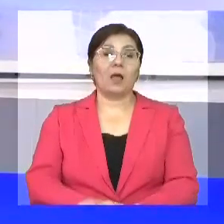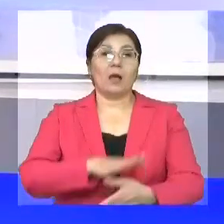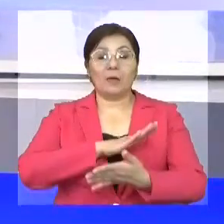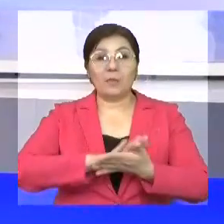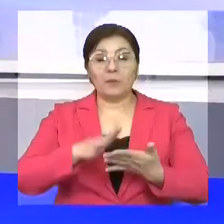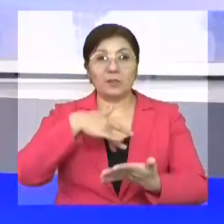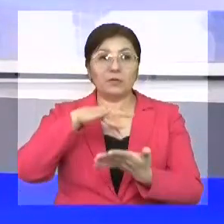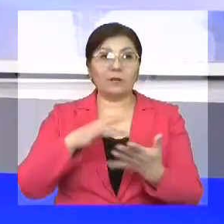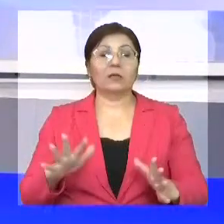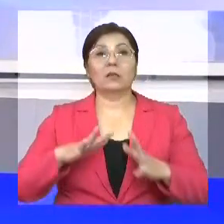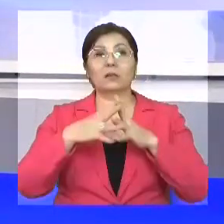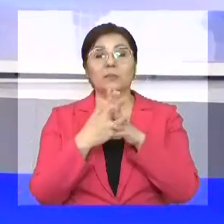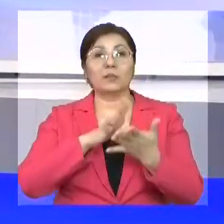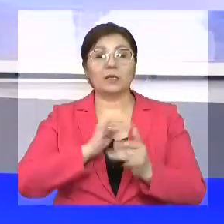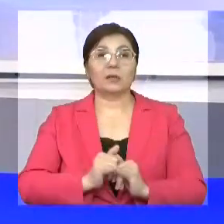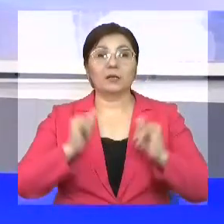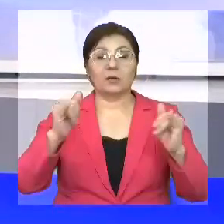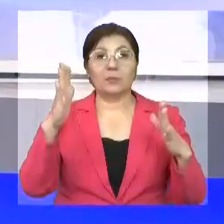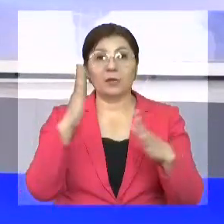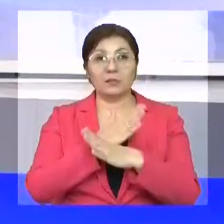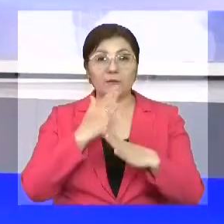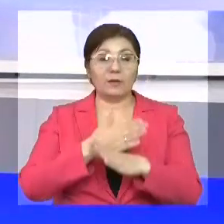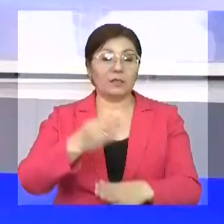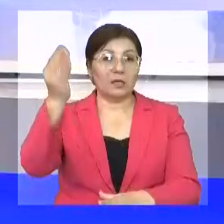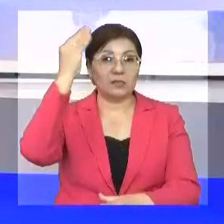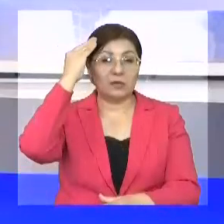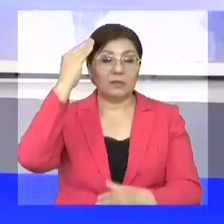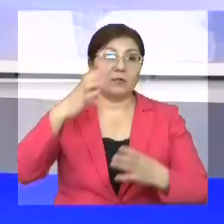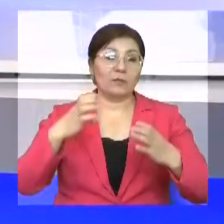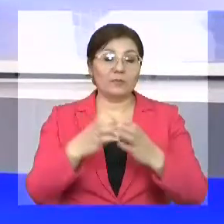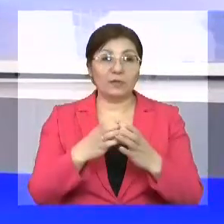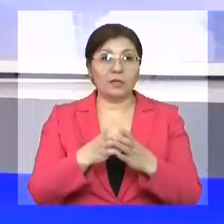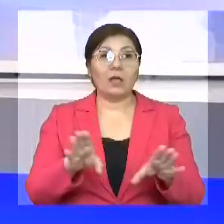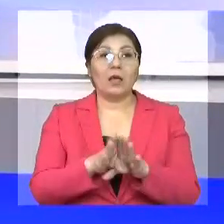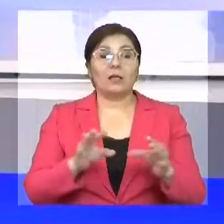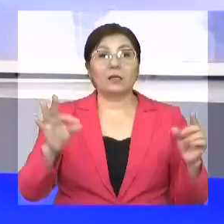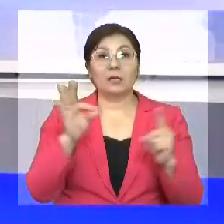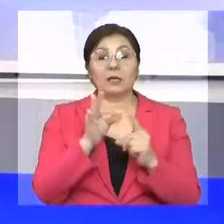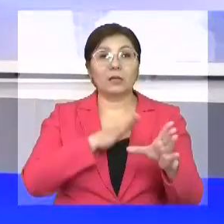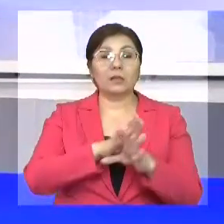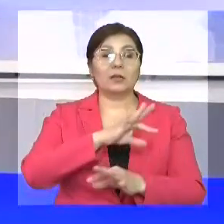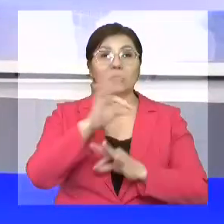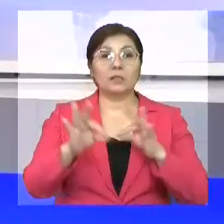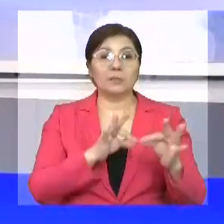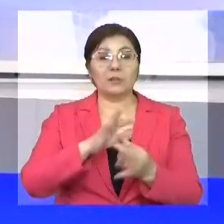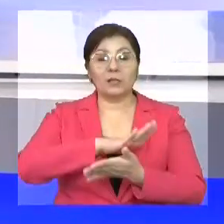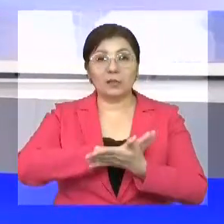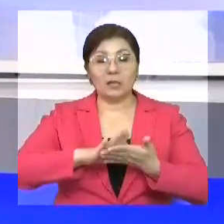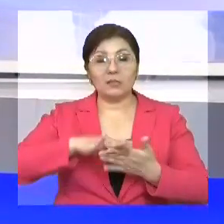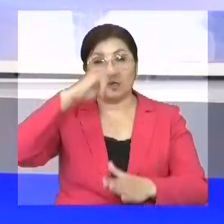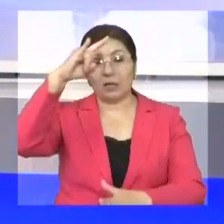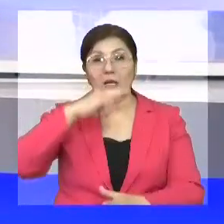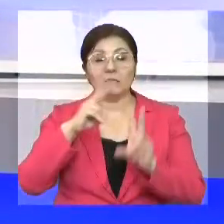Благоустройство городов и сел, развитие экологического сознания в обществе. Такие цели преследует реализация проекта «ТАЗА Казахстан». С